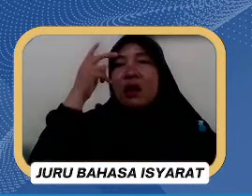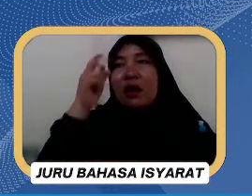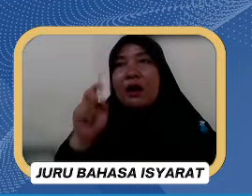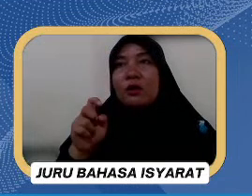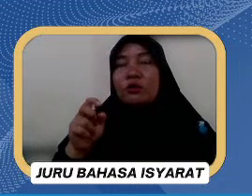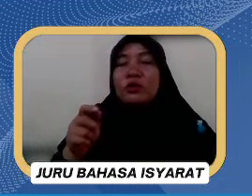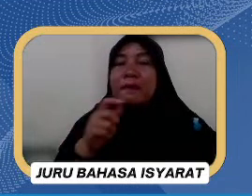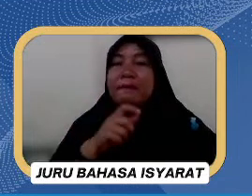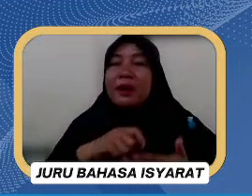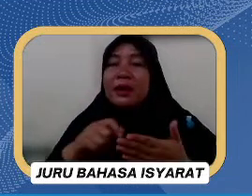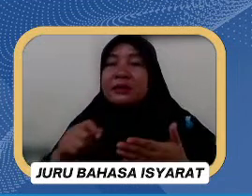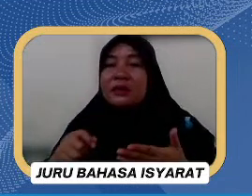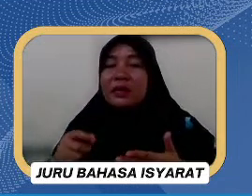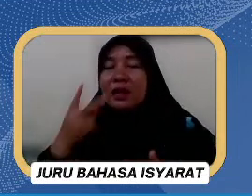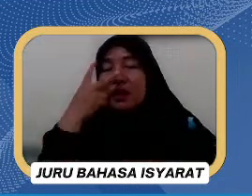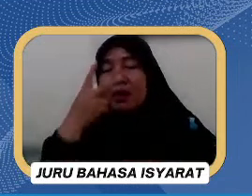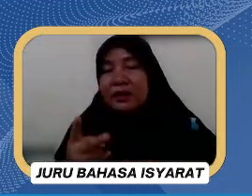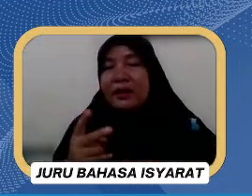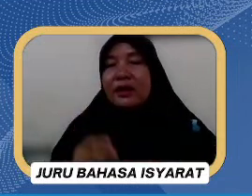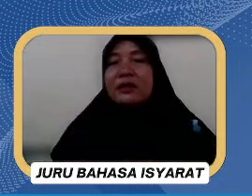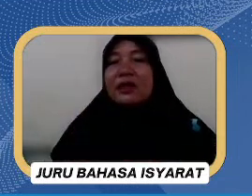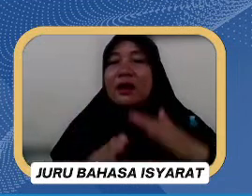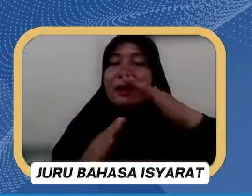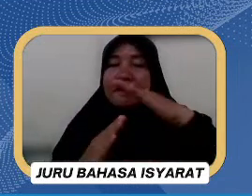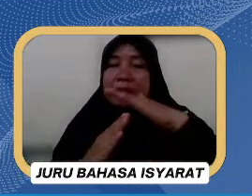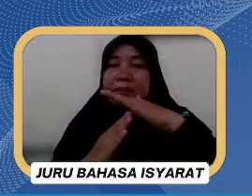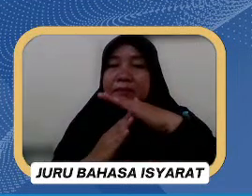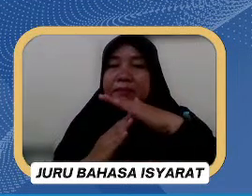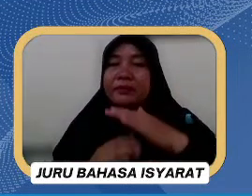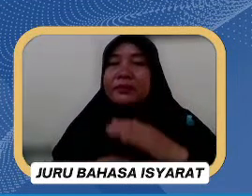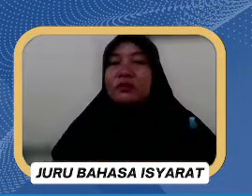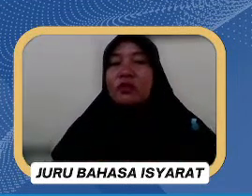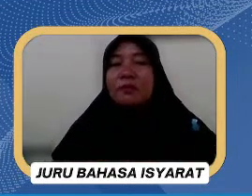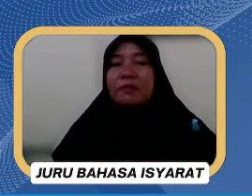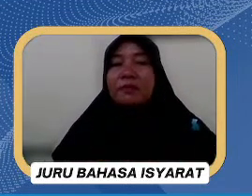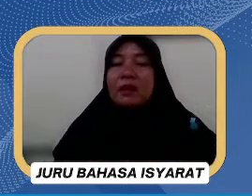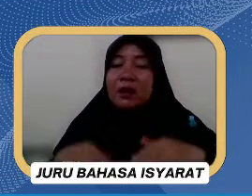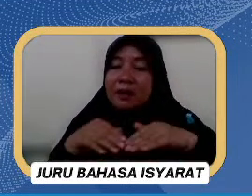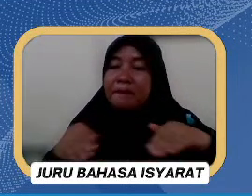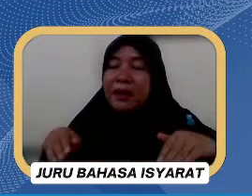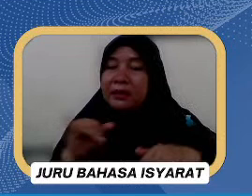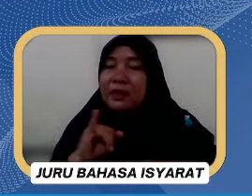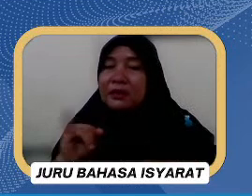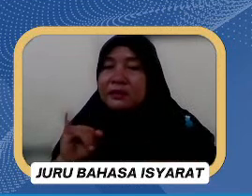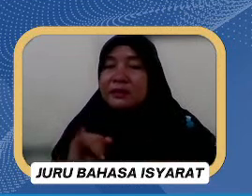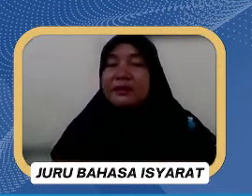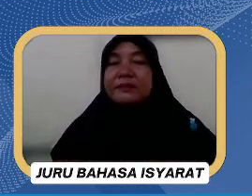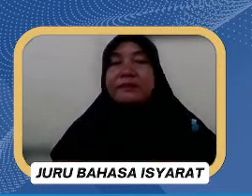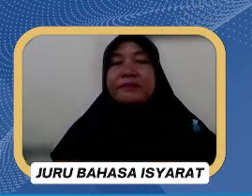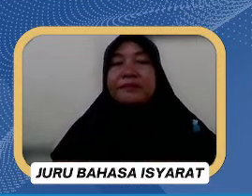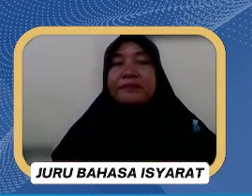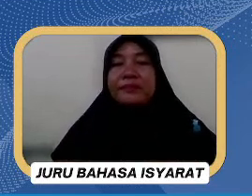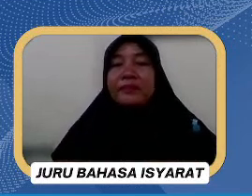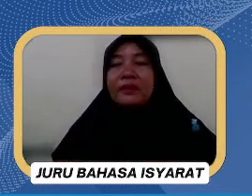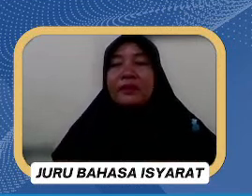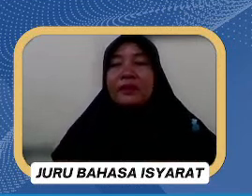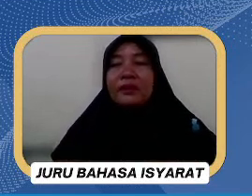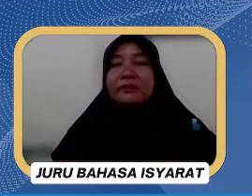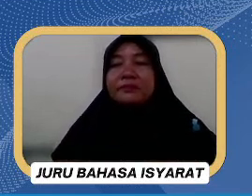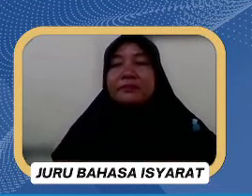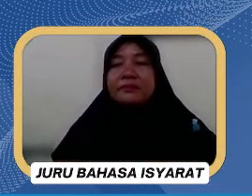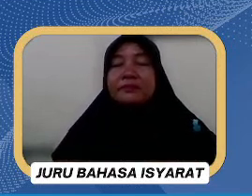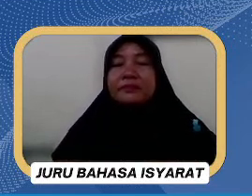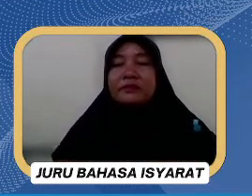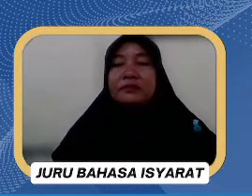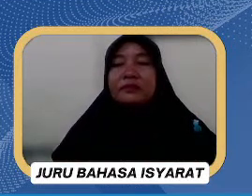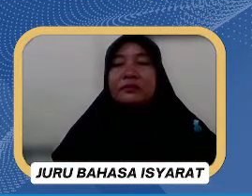membatasi gadget ya, untuk terutama di media sosial, karena media sosial ini penyebarannya sangat luas ya Kak Fadil. Jadi